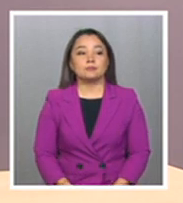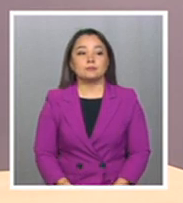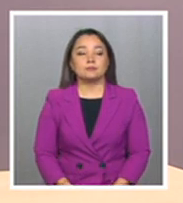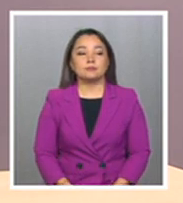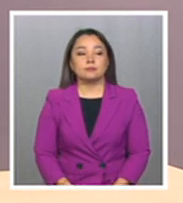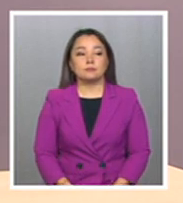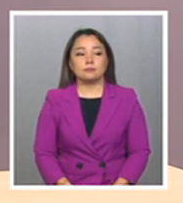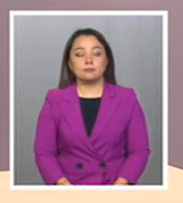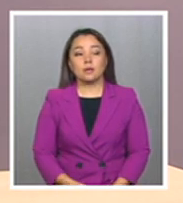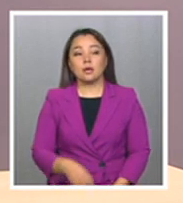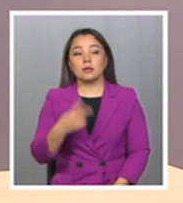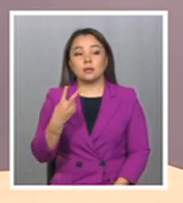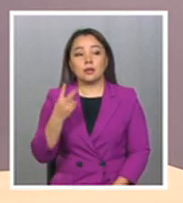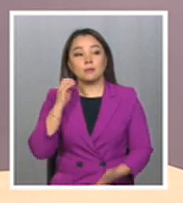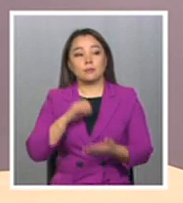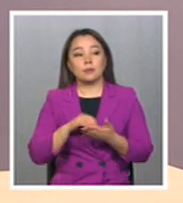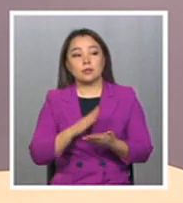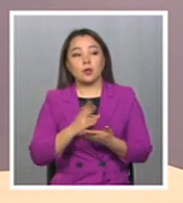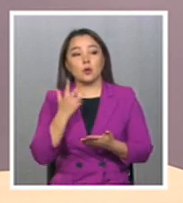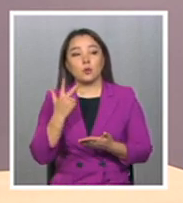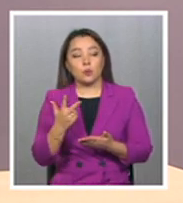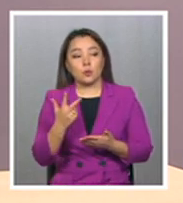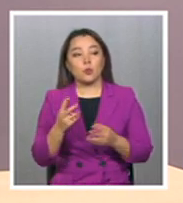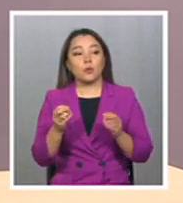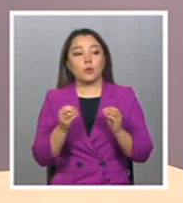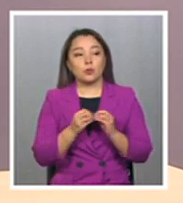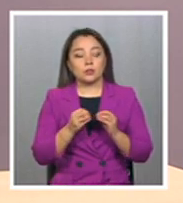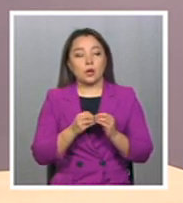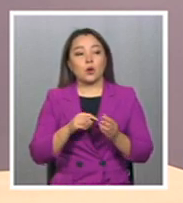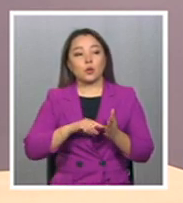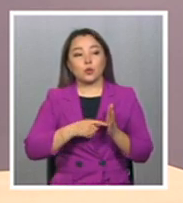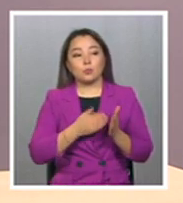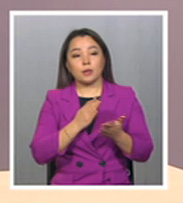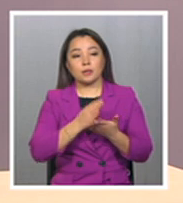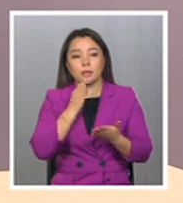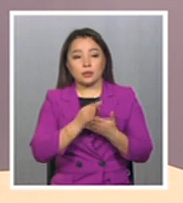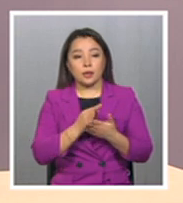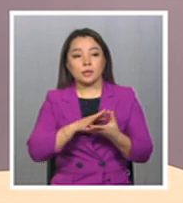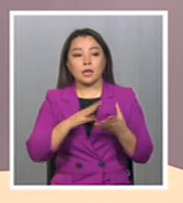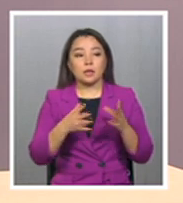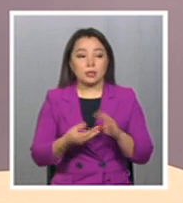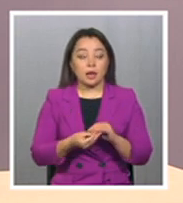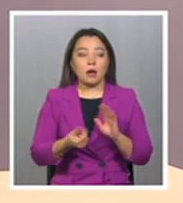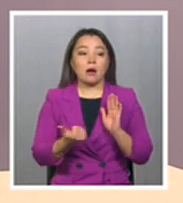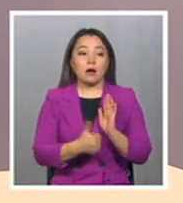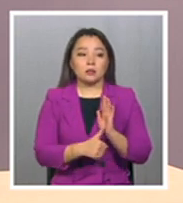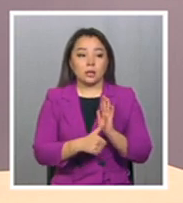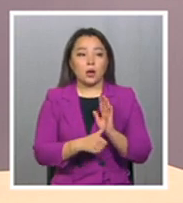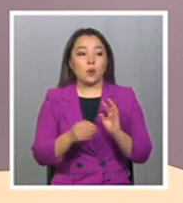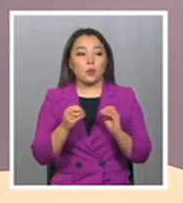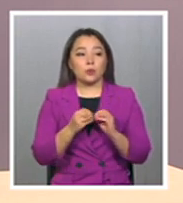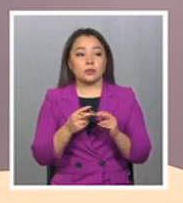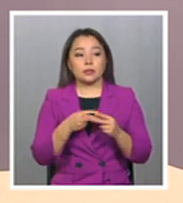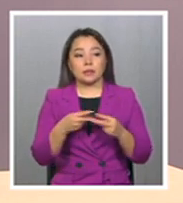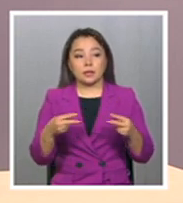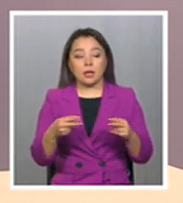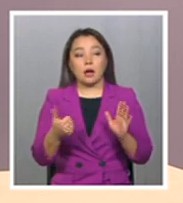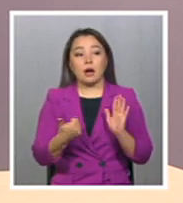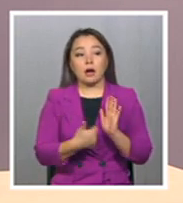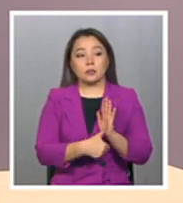Енді 2 бірлікті 3 ондыққа көбейтеміз. Нәтижеміз 6 ондыққа тең.